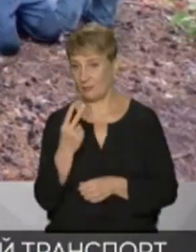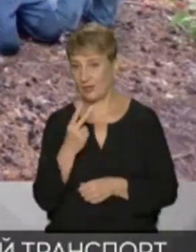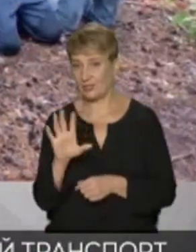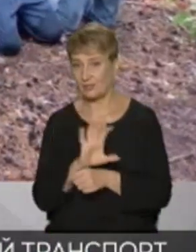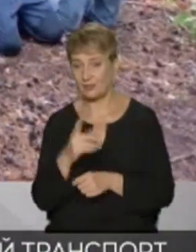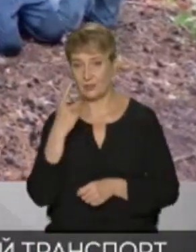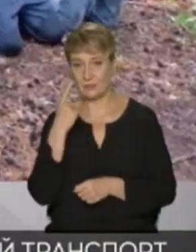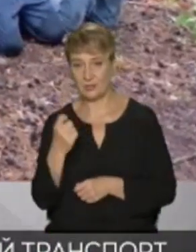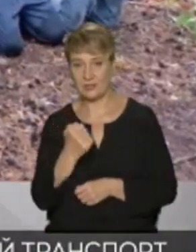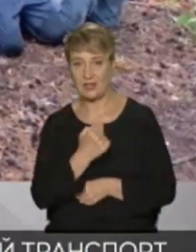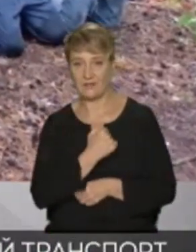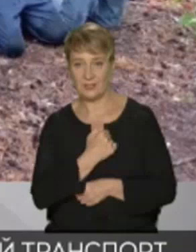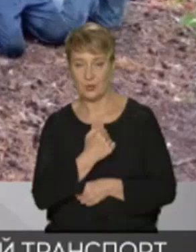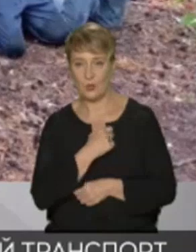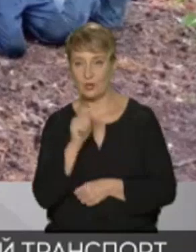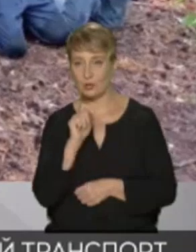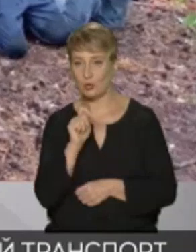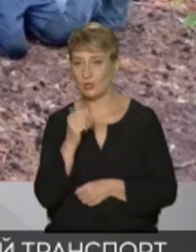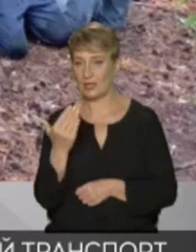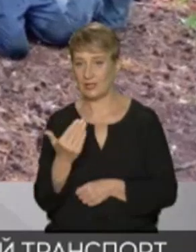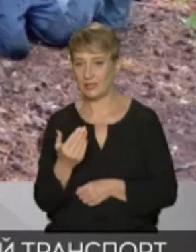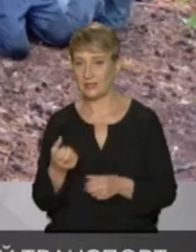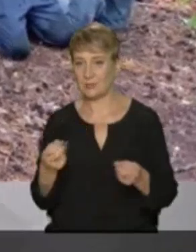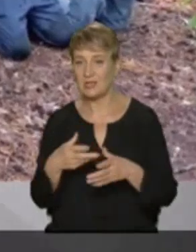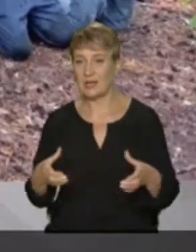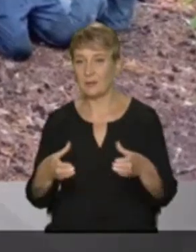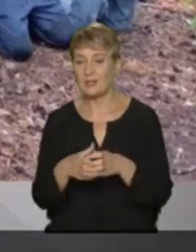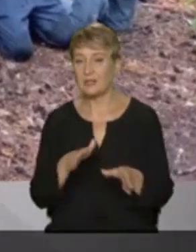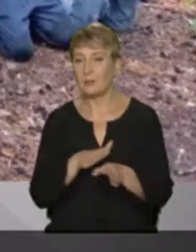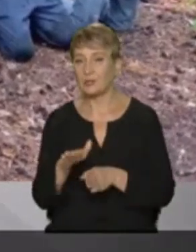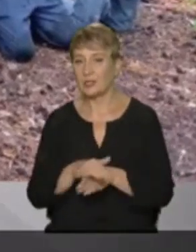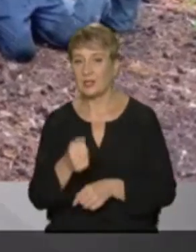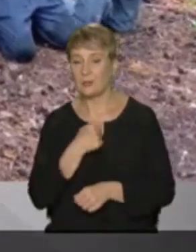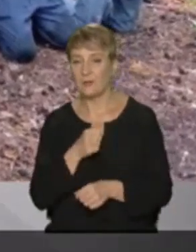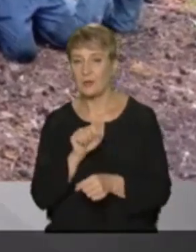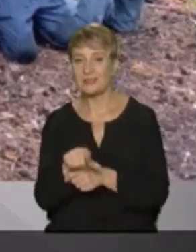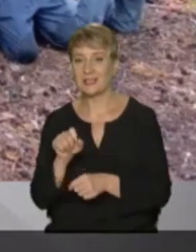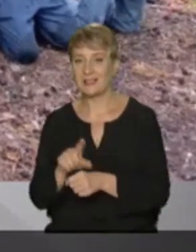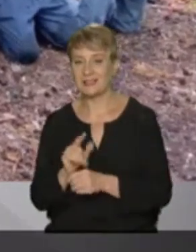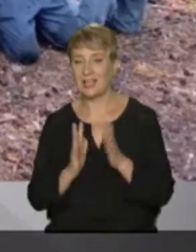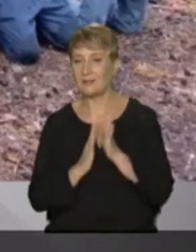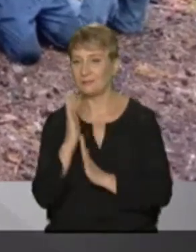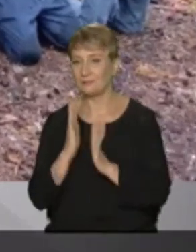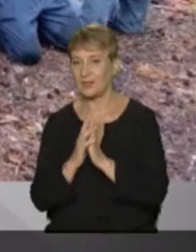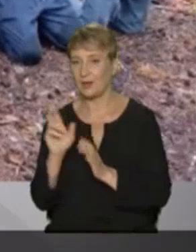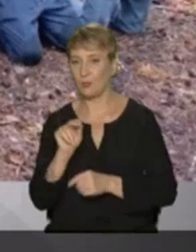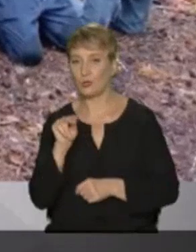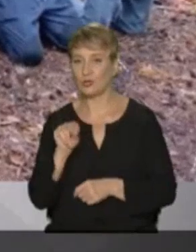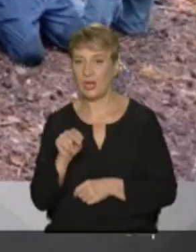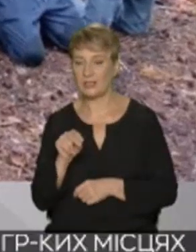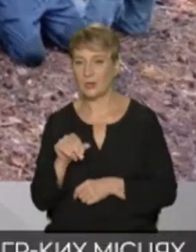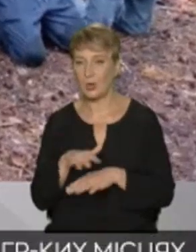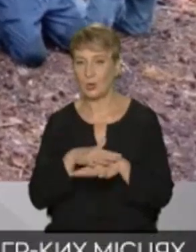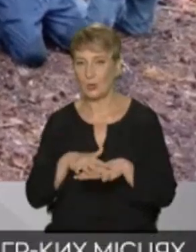про це військовий журналіст Андрій Цаплієнко. Спеціальний підрозділ під час виконання бойового завдання в лісовій частині Бучанської громади, а